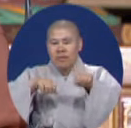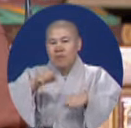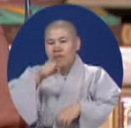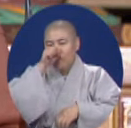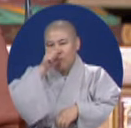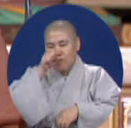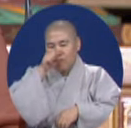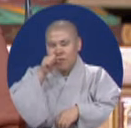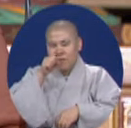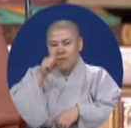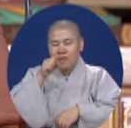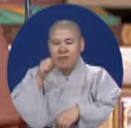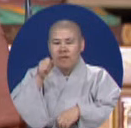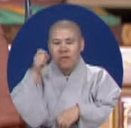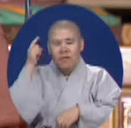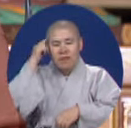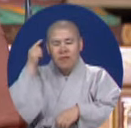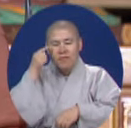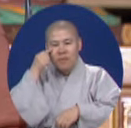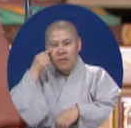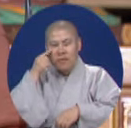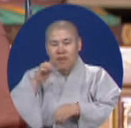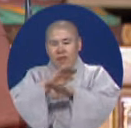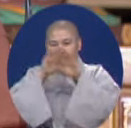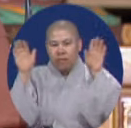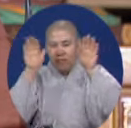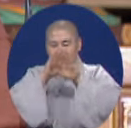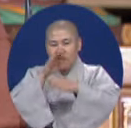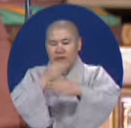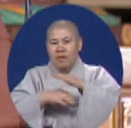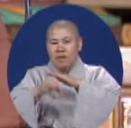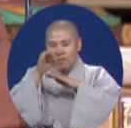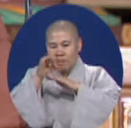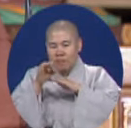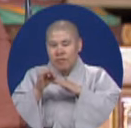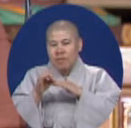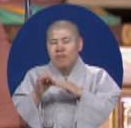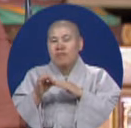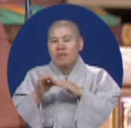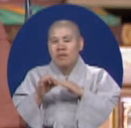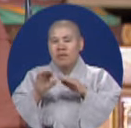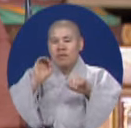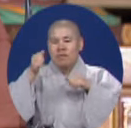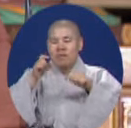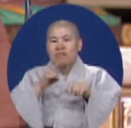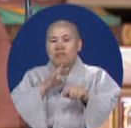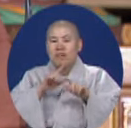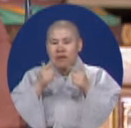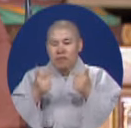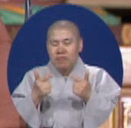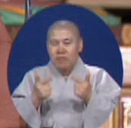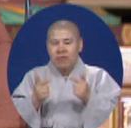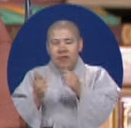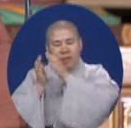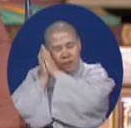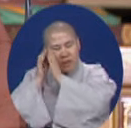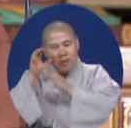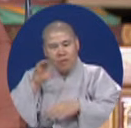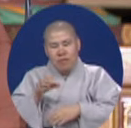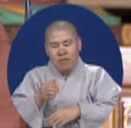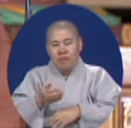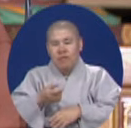춤만 추냐? 아니죠. 그 춤추려면 잠잘 곳도 있어야 되고 또 마실